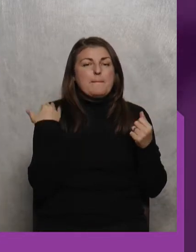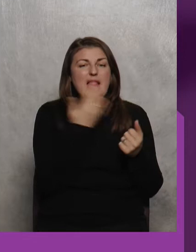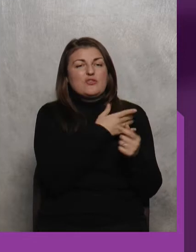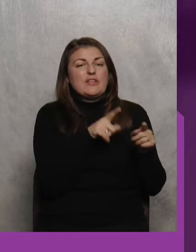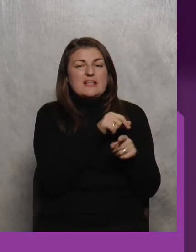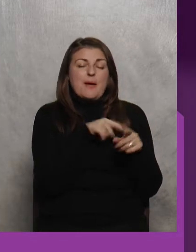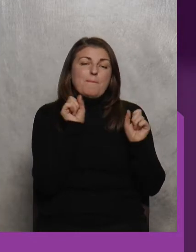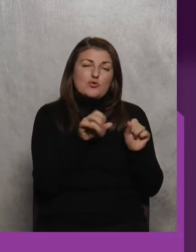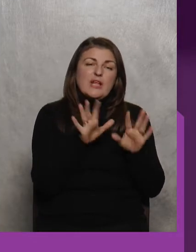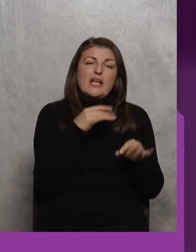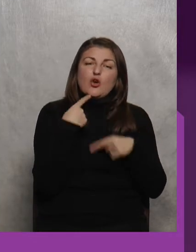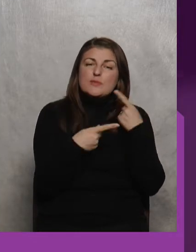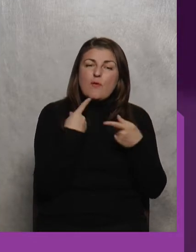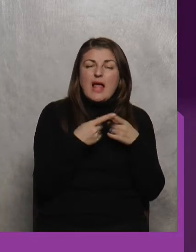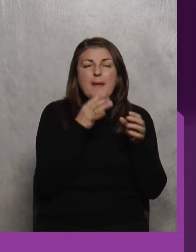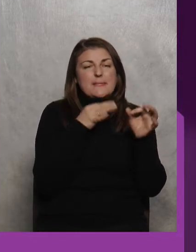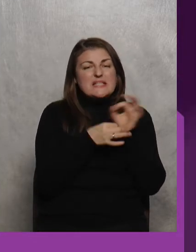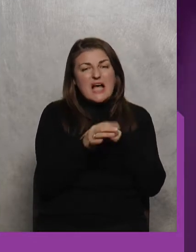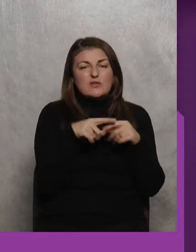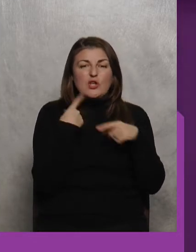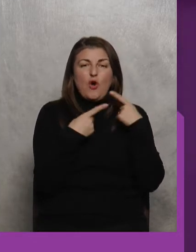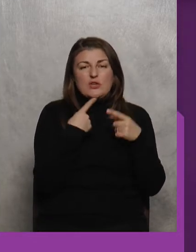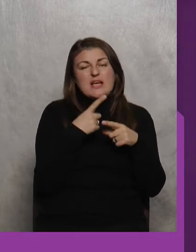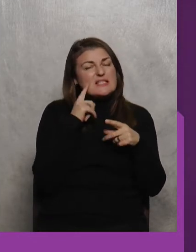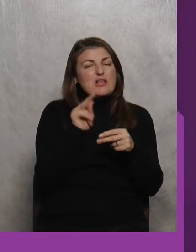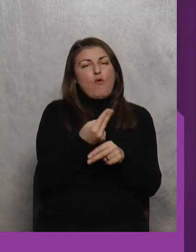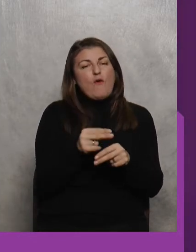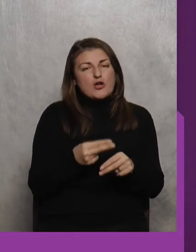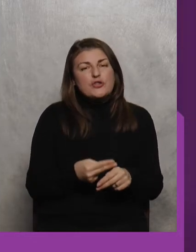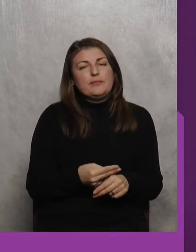можна тільки розмовляти і підказувати, говорити зауваження